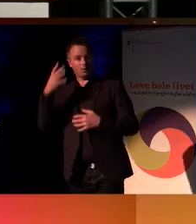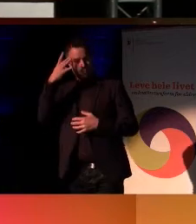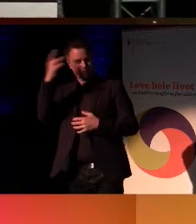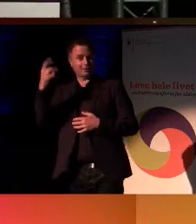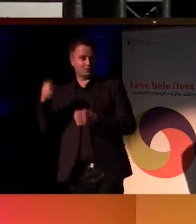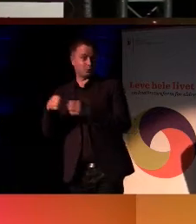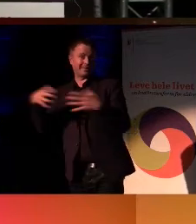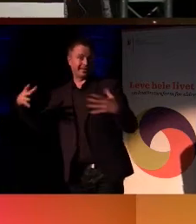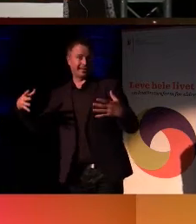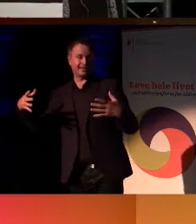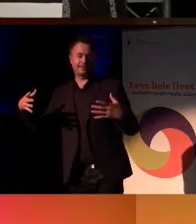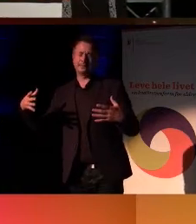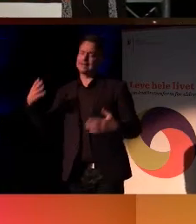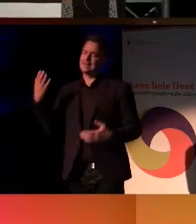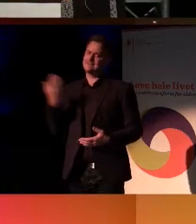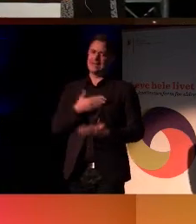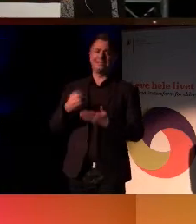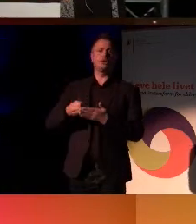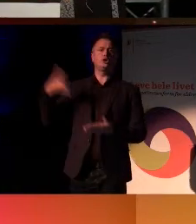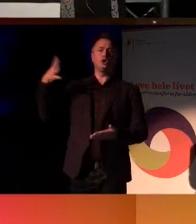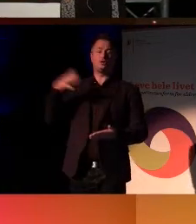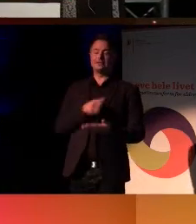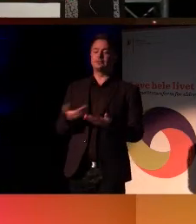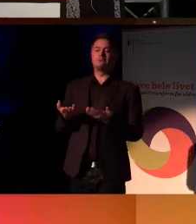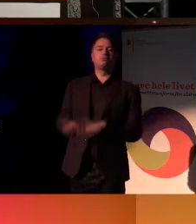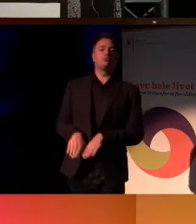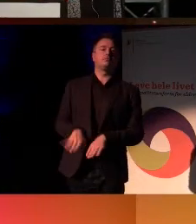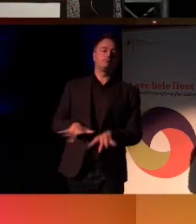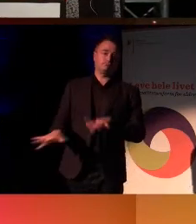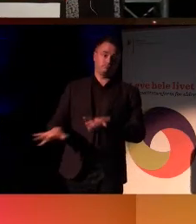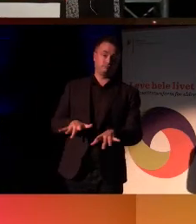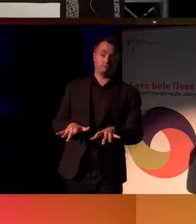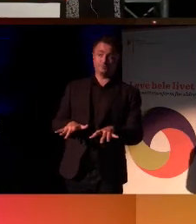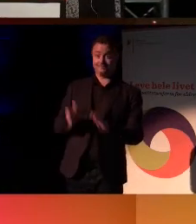er veldig, veldig dyrt å la det være.